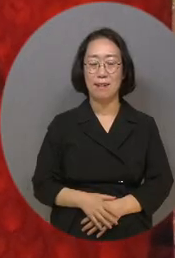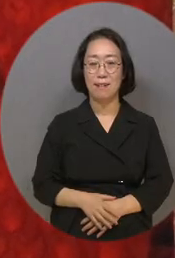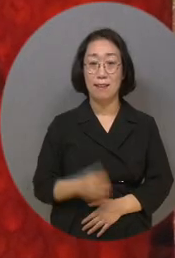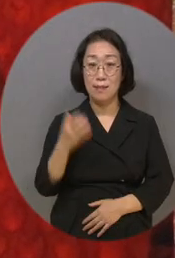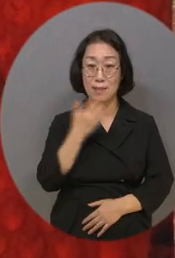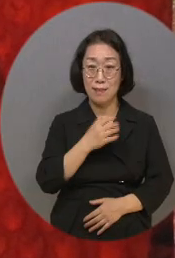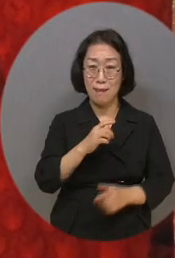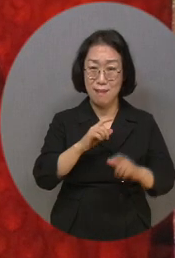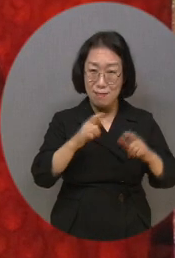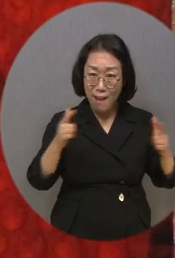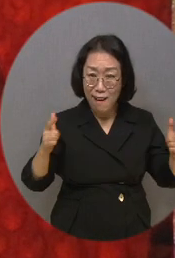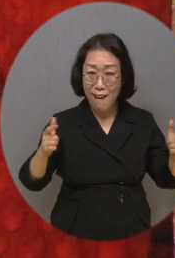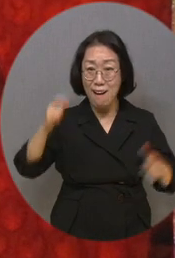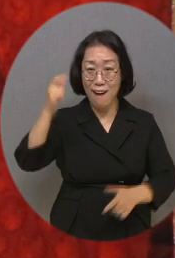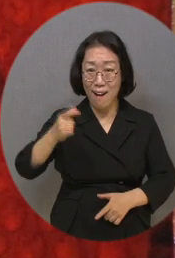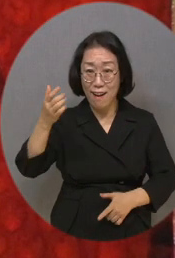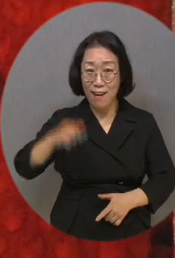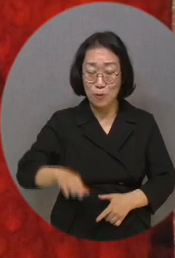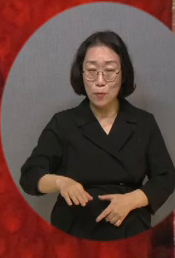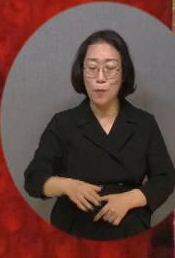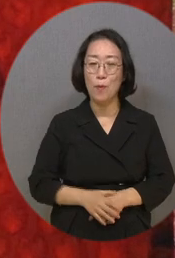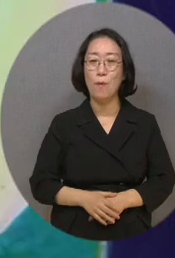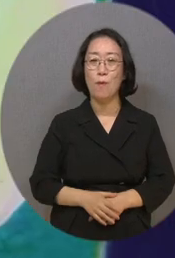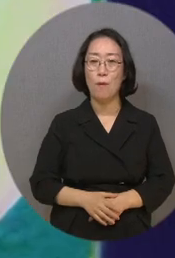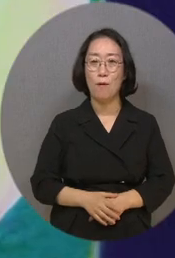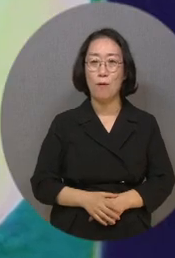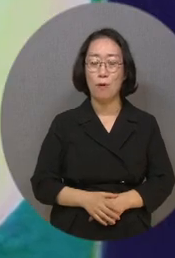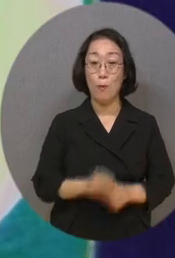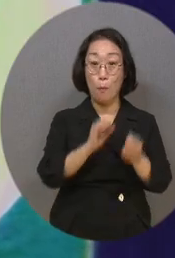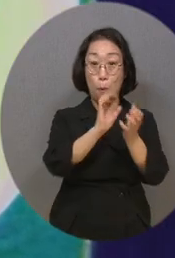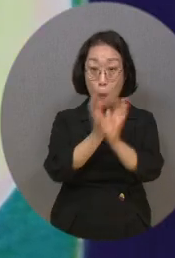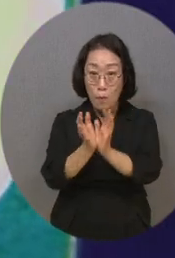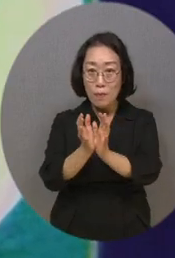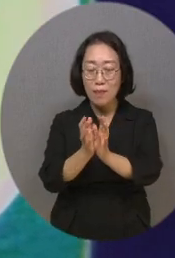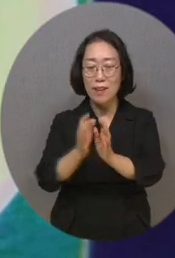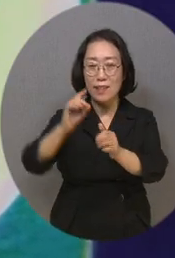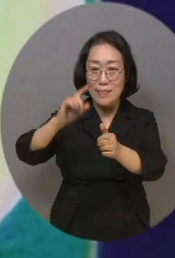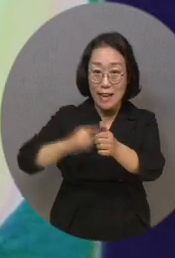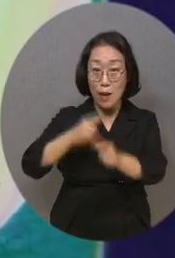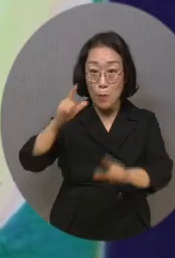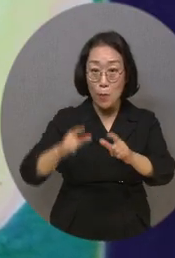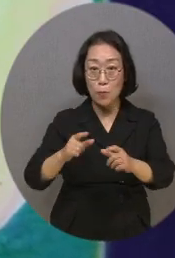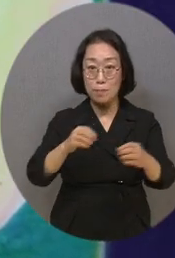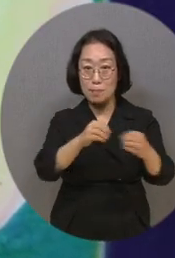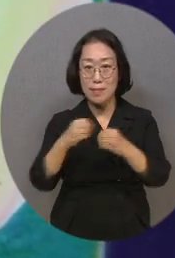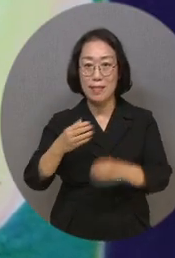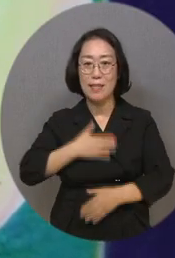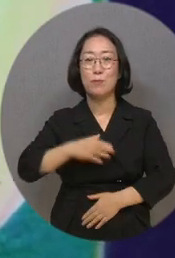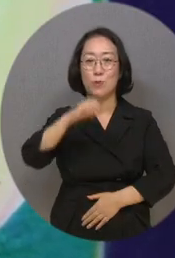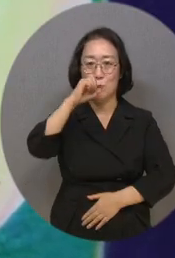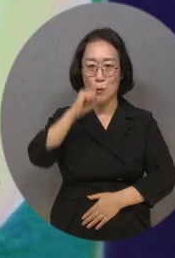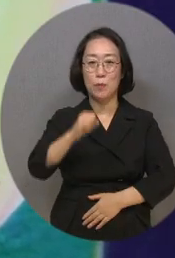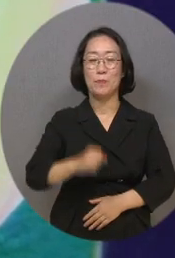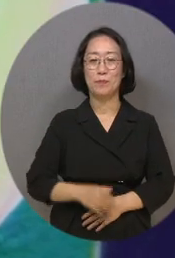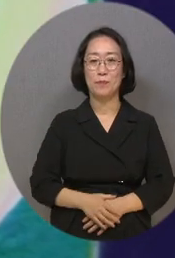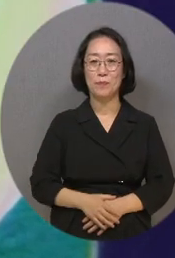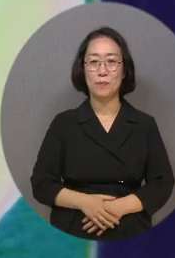속에 움트는 생명력을 눈으로 감상하며 화백의 그림은 기분 좋은 에너지로 전해집니다.